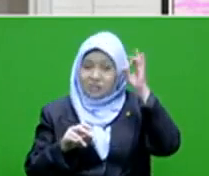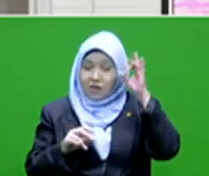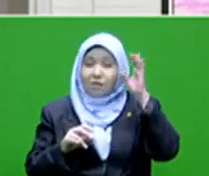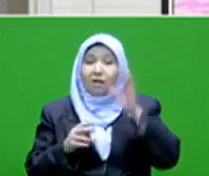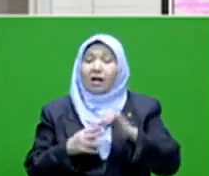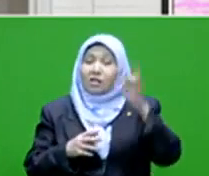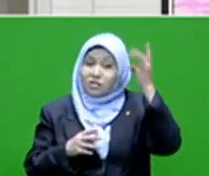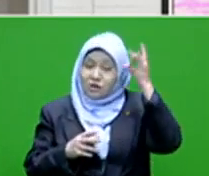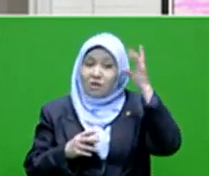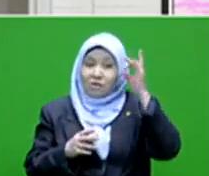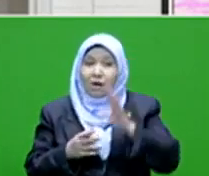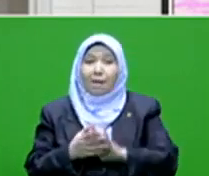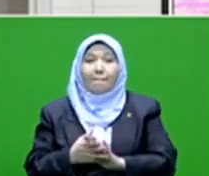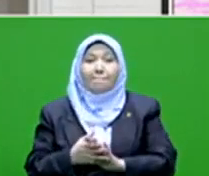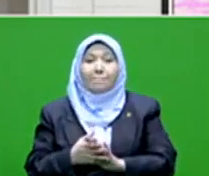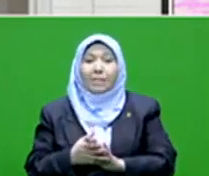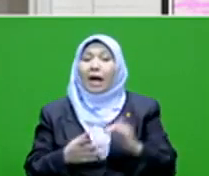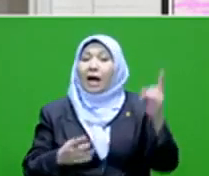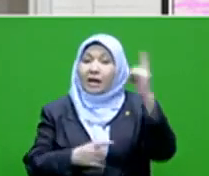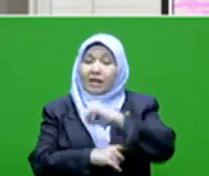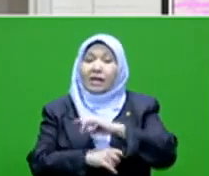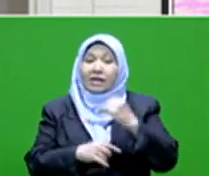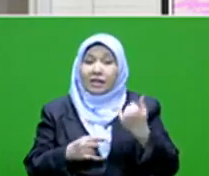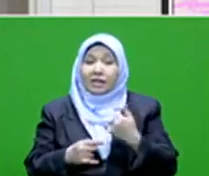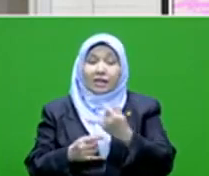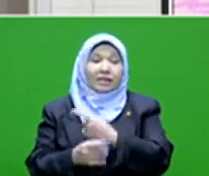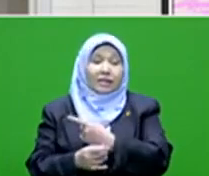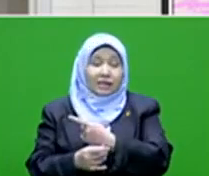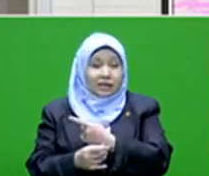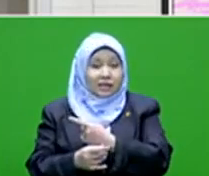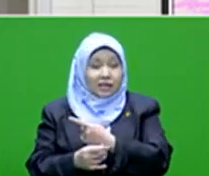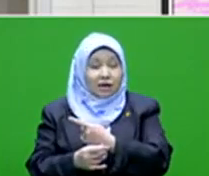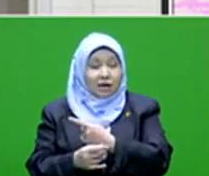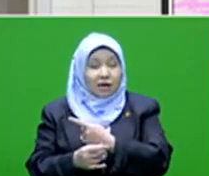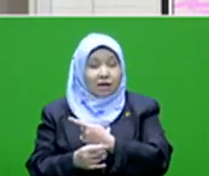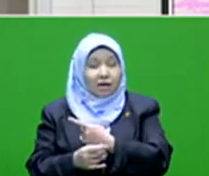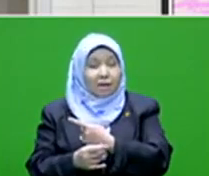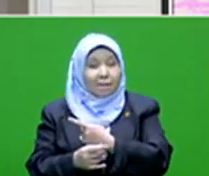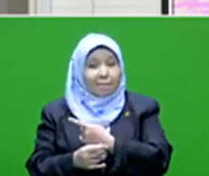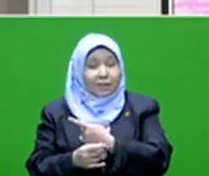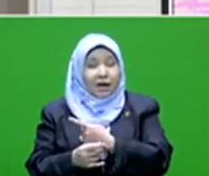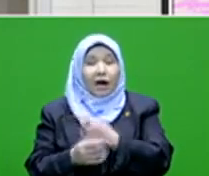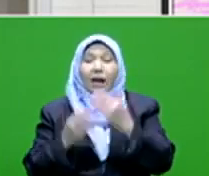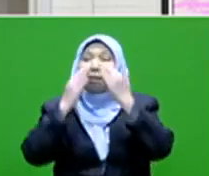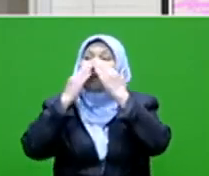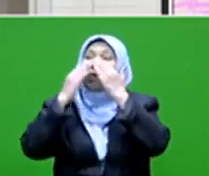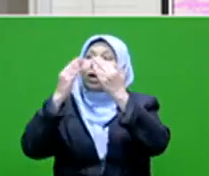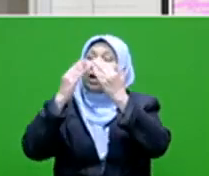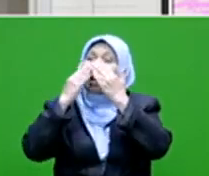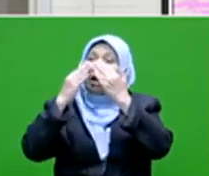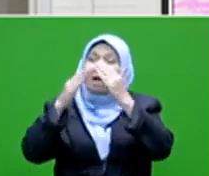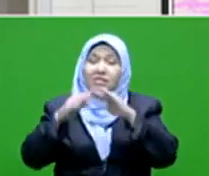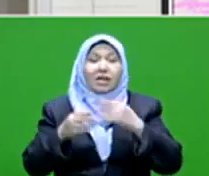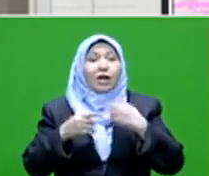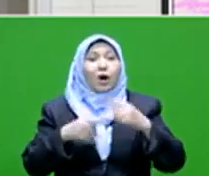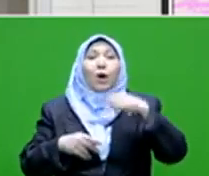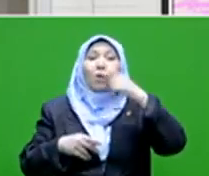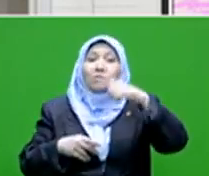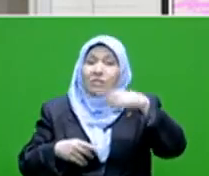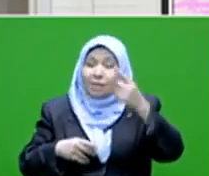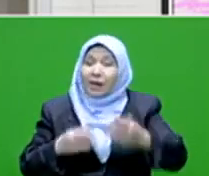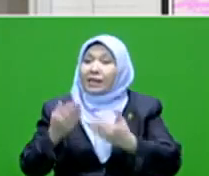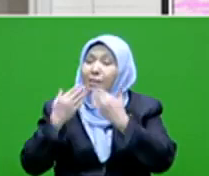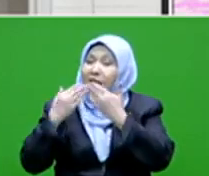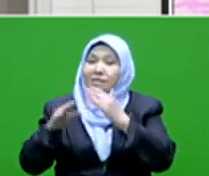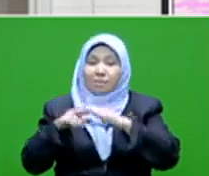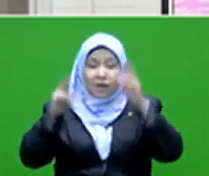Alhamdulillah. Masya Allah. Sila Ustaz Fas. Alhamdulillah. Assalamualaikum warahmatullahi wabarakatuh. Alhamdulillah. Saya mengucapkan terima kasih kepada Ustaz Tirmizi,